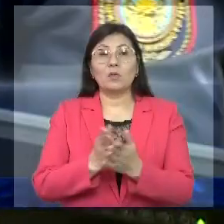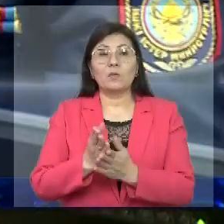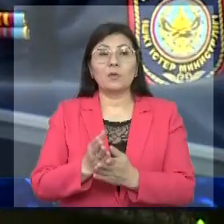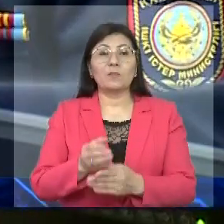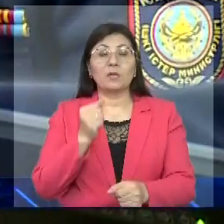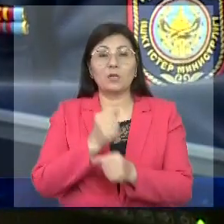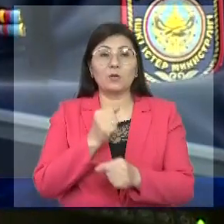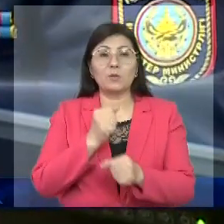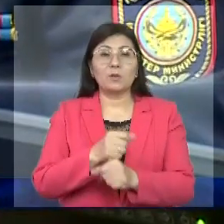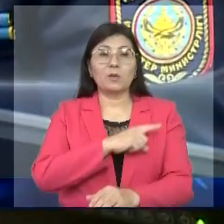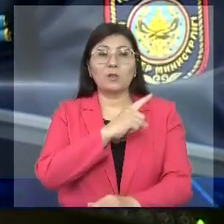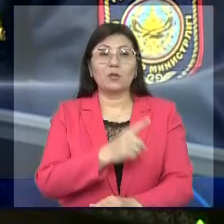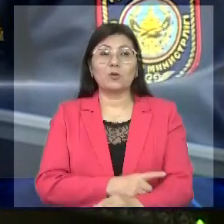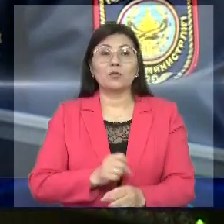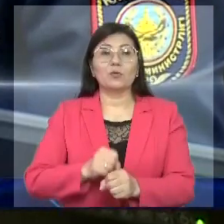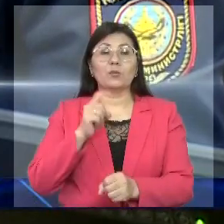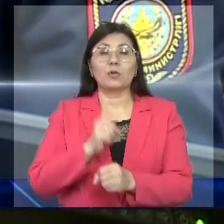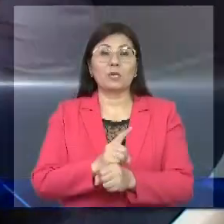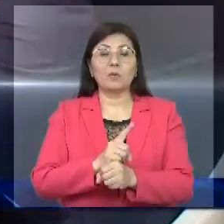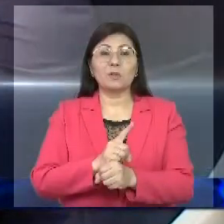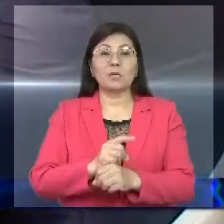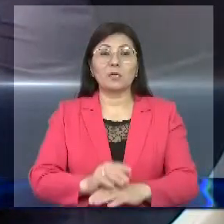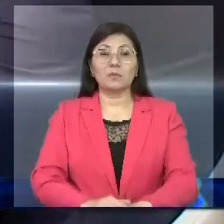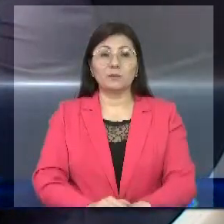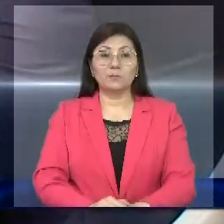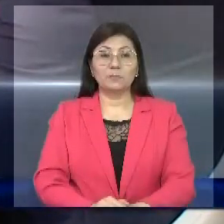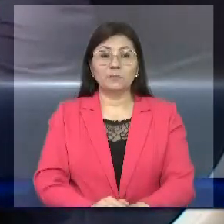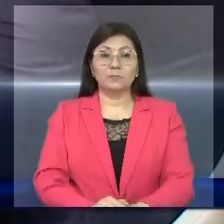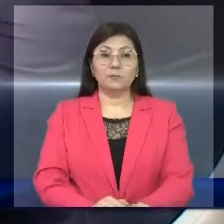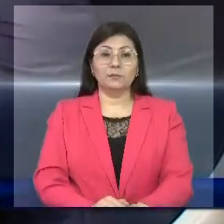профилактикалық жұмыстарды күшейтуді тапсырды. Мирай Сатай, Руслан Елтаев, Ақтөбе телеарнасы.